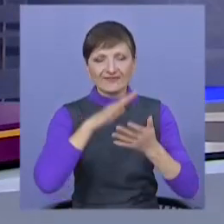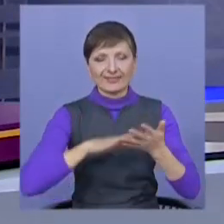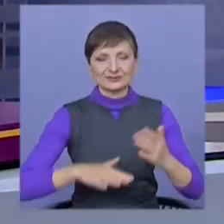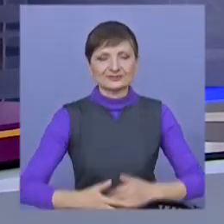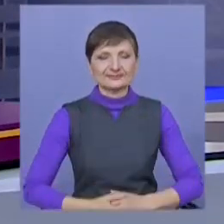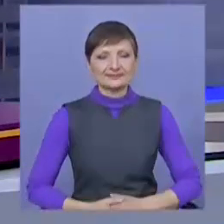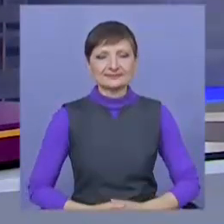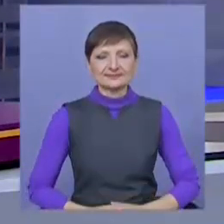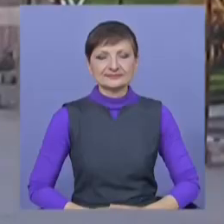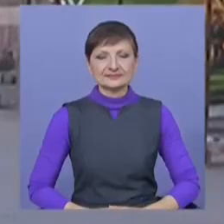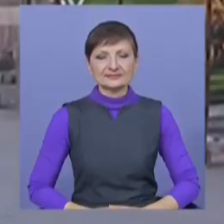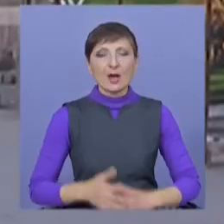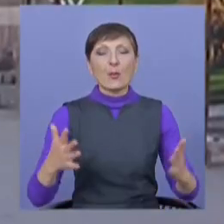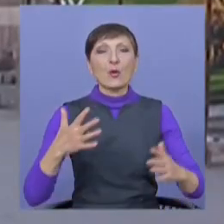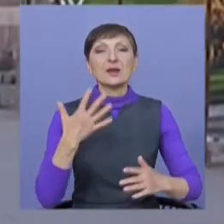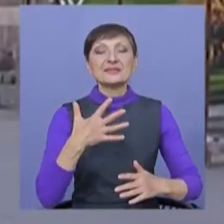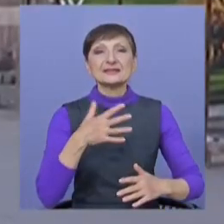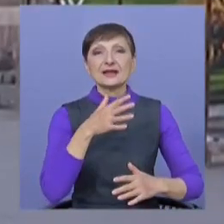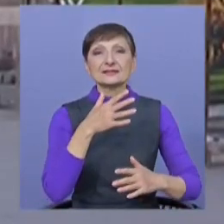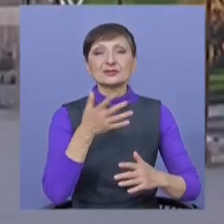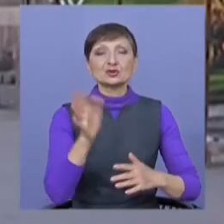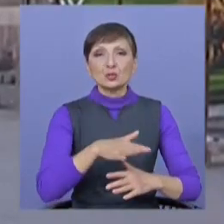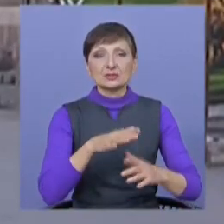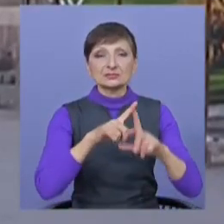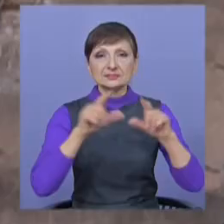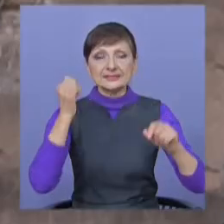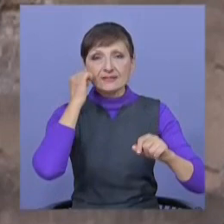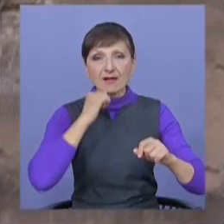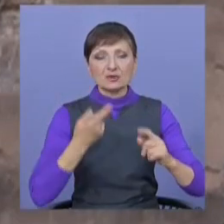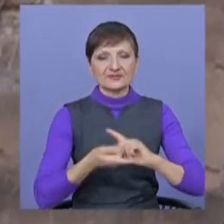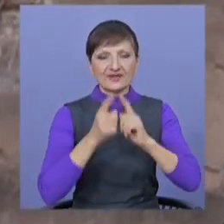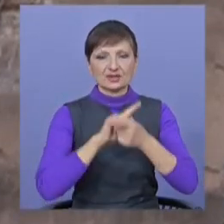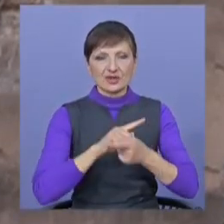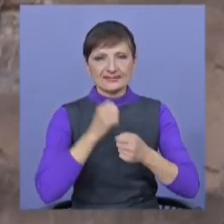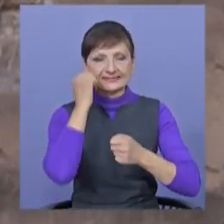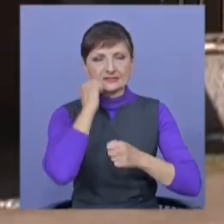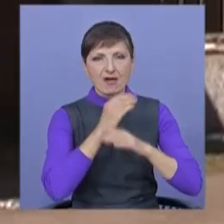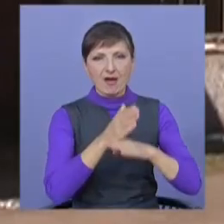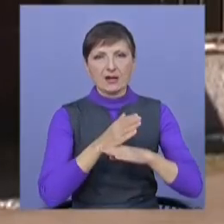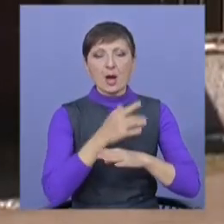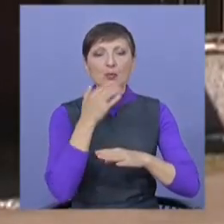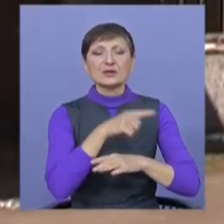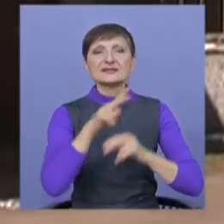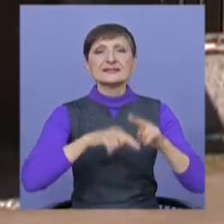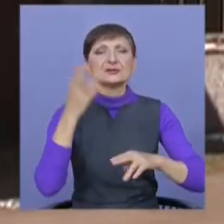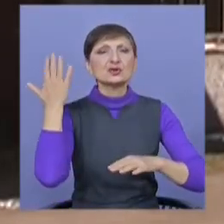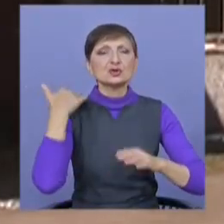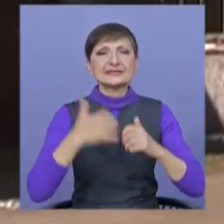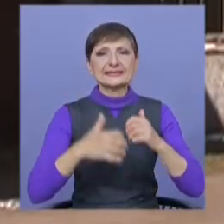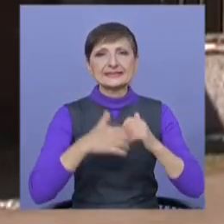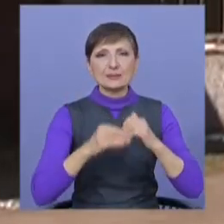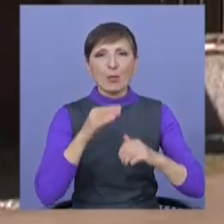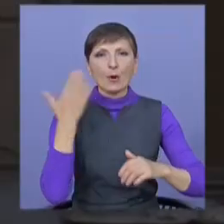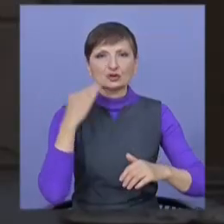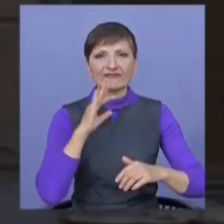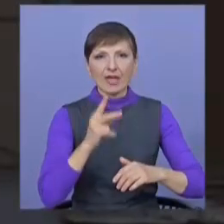Жанабекова. Более полсотни заброшенных строений в мегаполисе превращаются в руины. Многие из них были возведены еще в середине прошлого